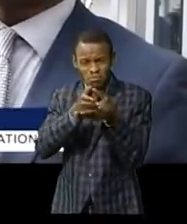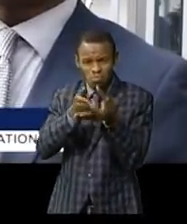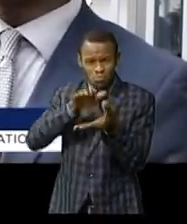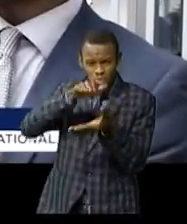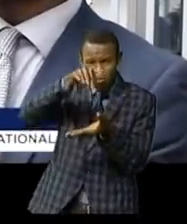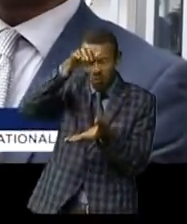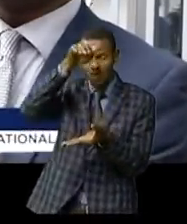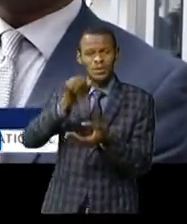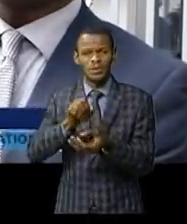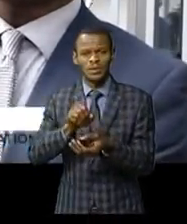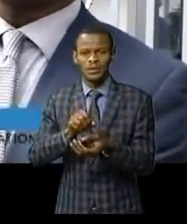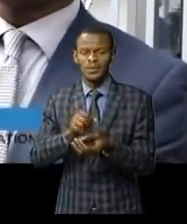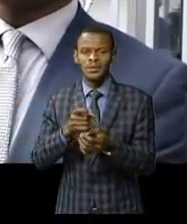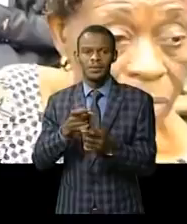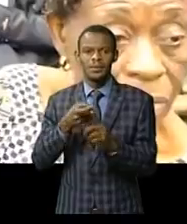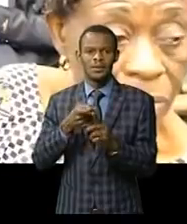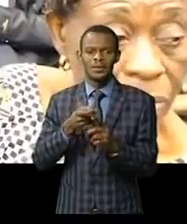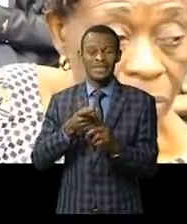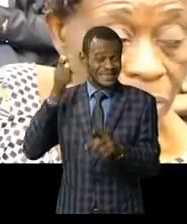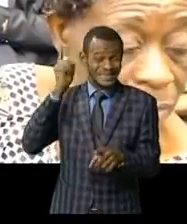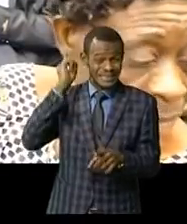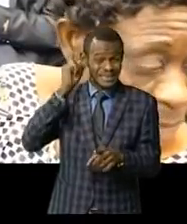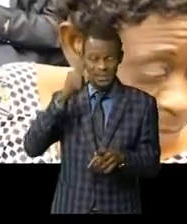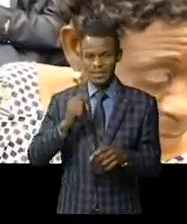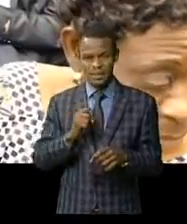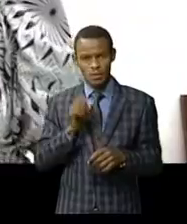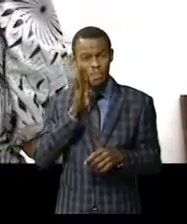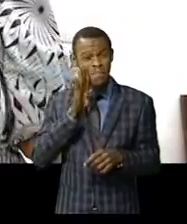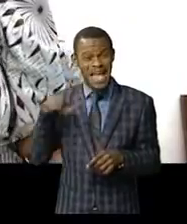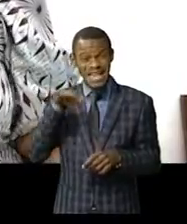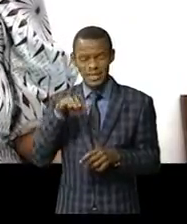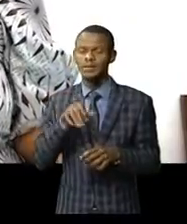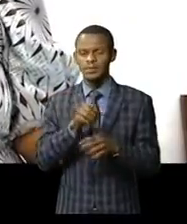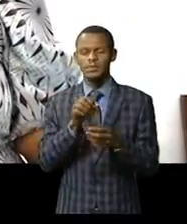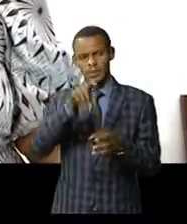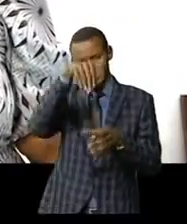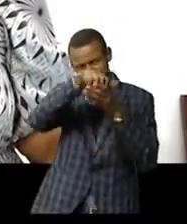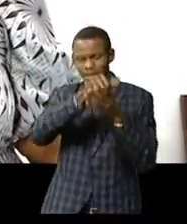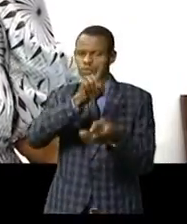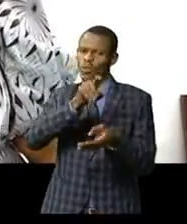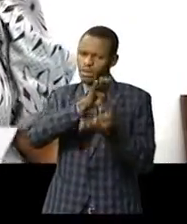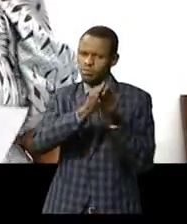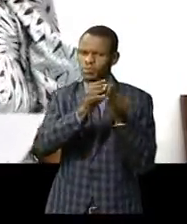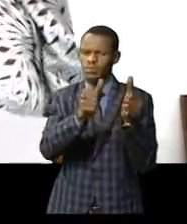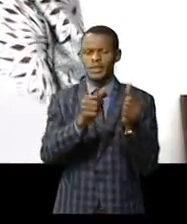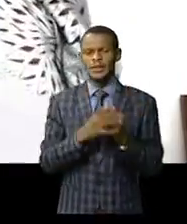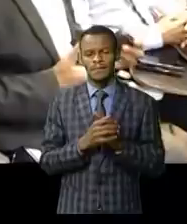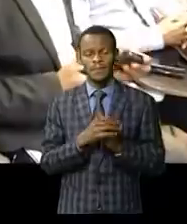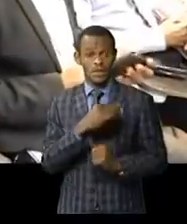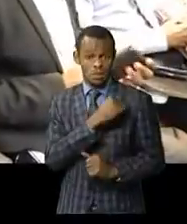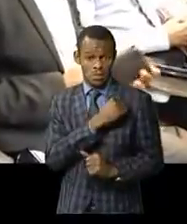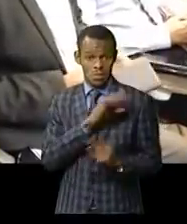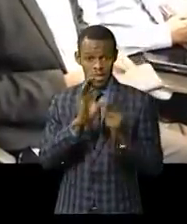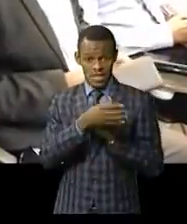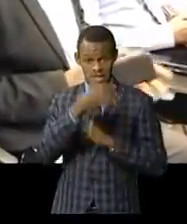faire l'objet d'une autre réflexion. Pour la ministre de la Culture, Art et Patrimoine, Catherine Kachungu-Fouraan,